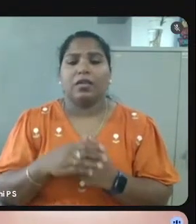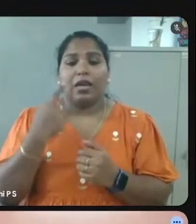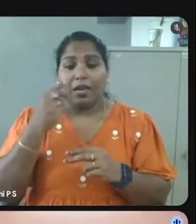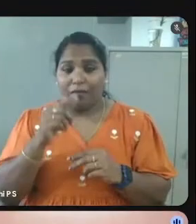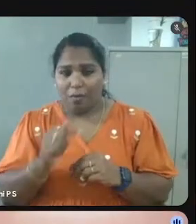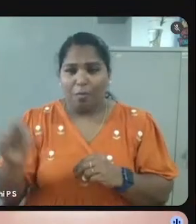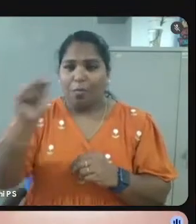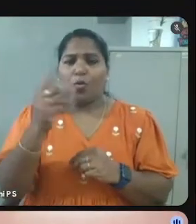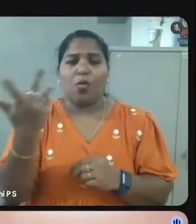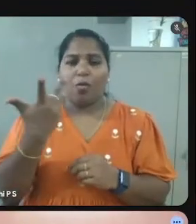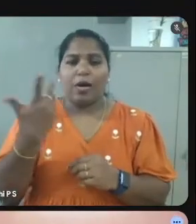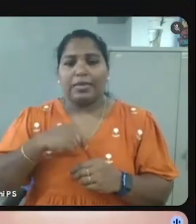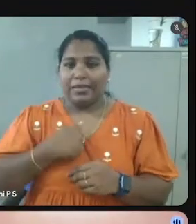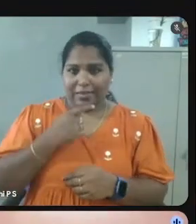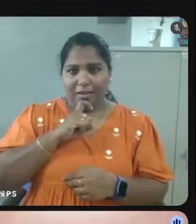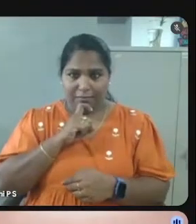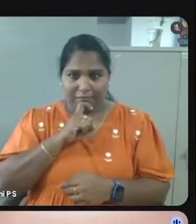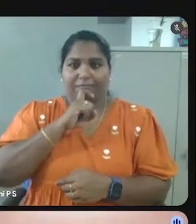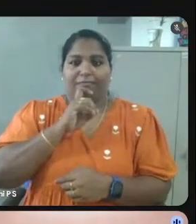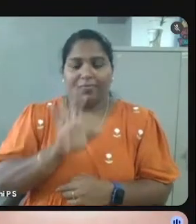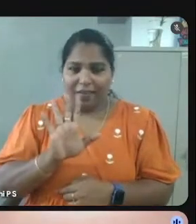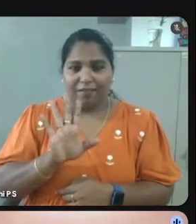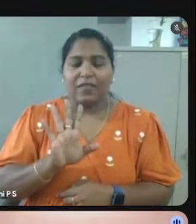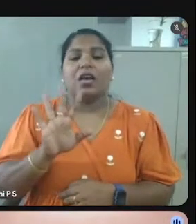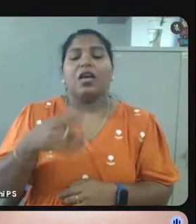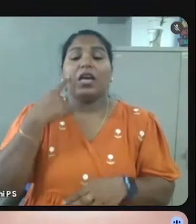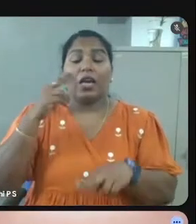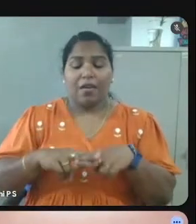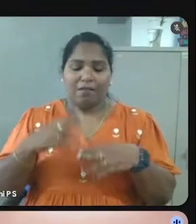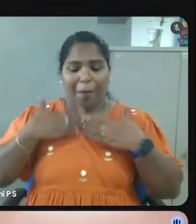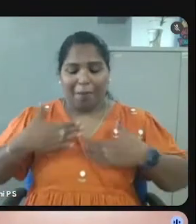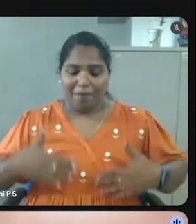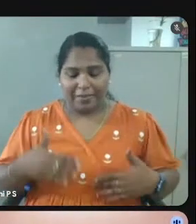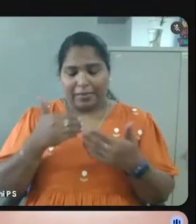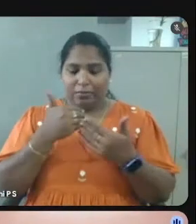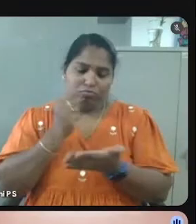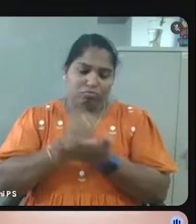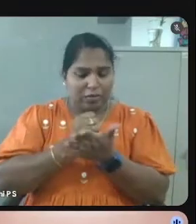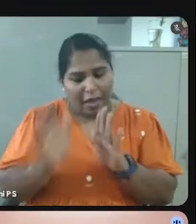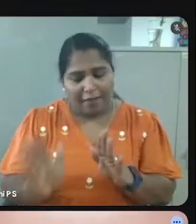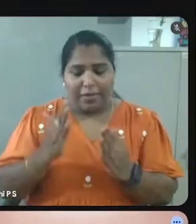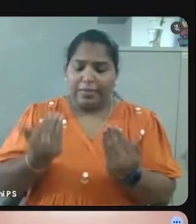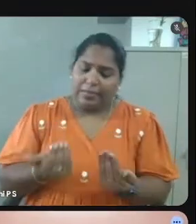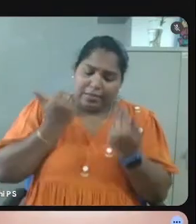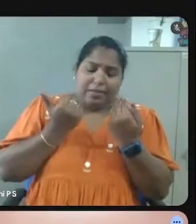പോകുമ്പോൾ സെൽഫ് എസ്റ്റീം ഉണ്ടാവും. ഒരു വ്യക്തി ഫിസിയോളജിക്കൽ നീഡ് സാറ്റിസ്ഫൈ ചെയ്താലോ സേഫ്റ്റി ആൻഡ് സെക്യൂരിറ്റി